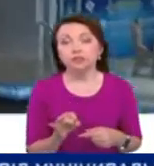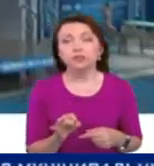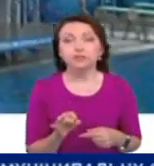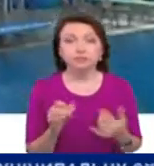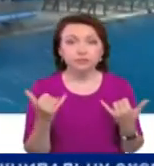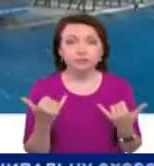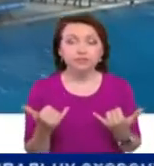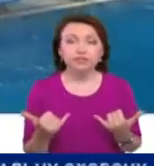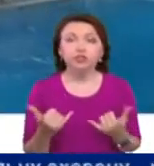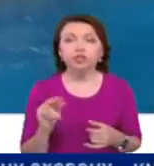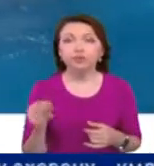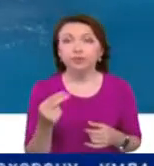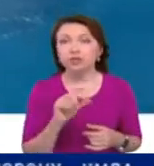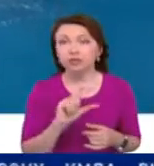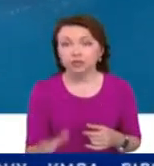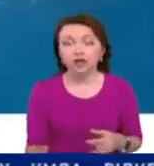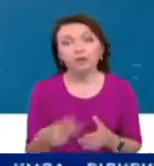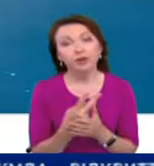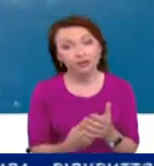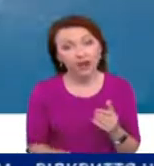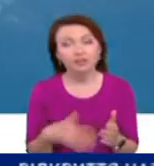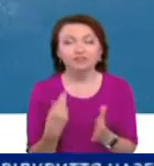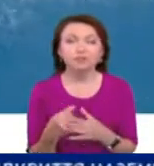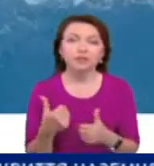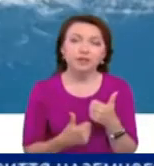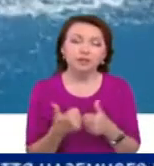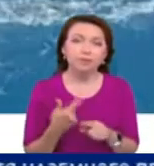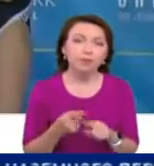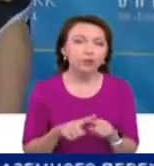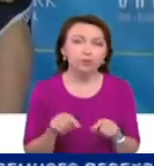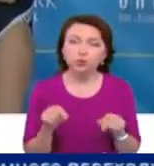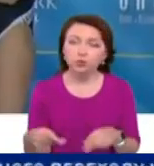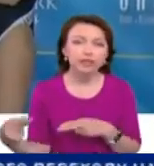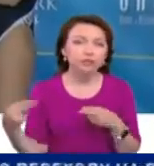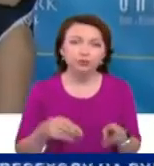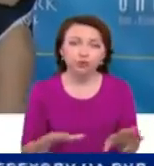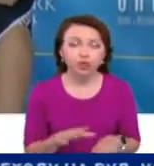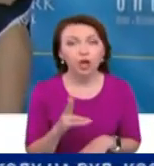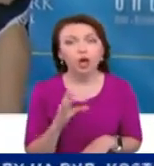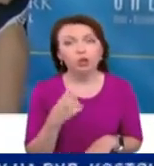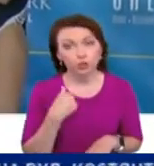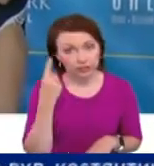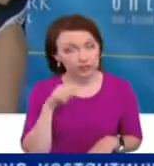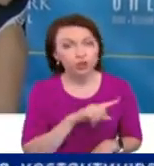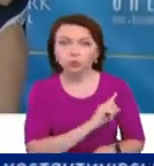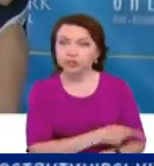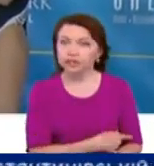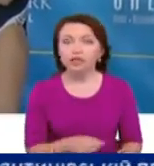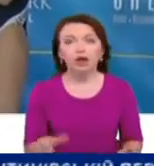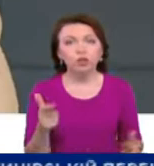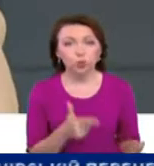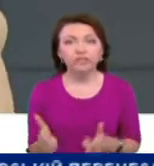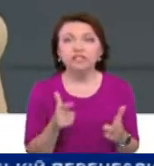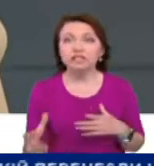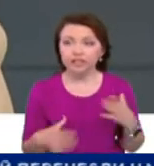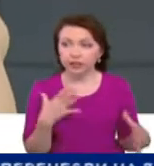на чемпионате Италии они, конечно, проиграли своим соперницам, поэтому сюда они не приезжают. Но я знаю, что они усиленно готовятся,